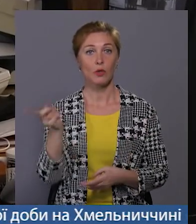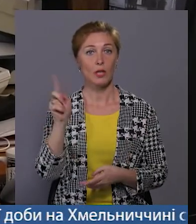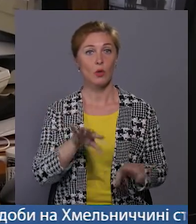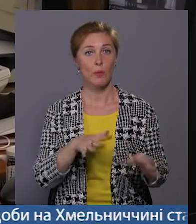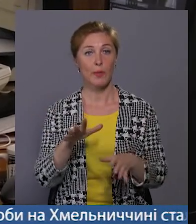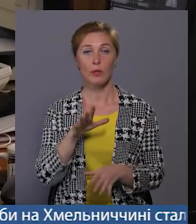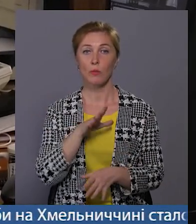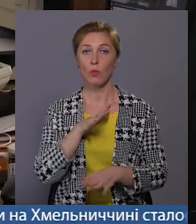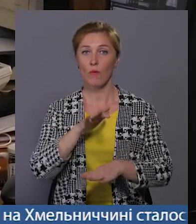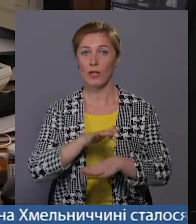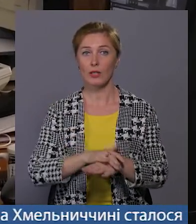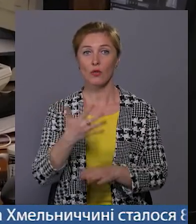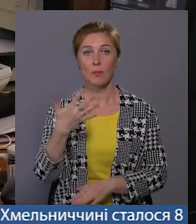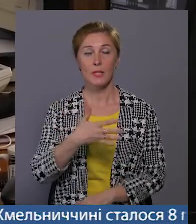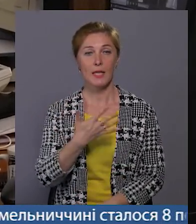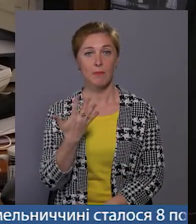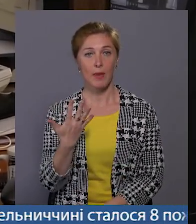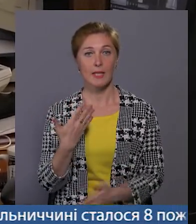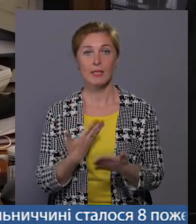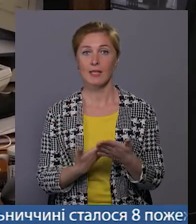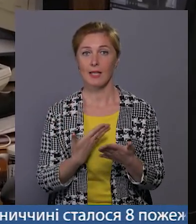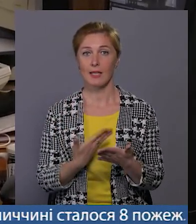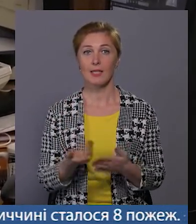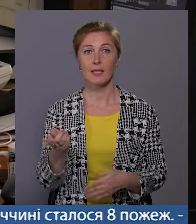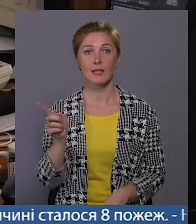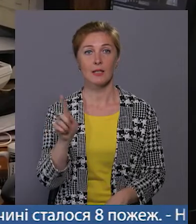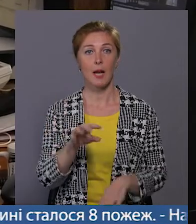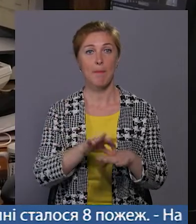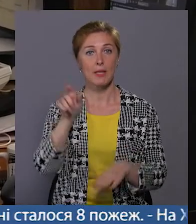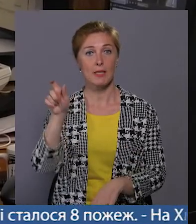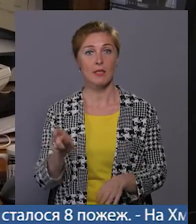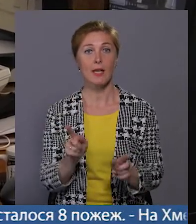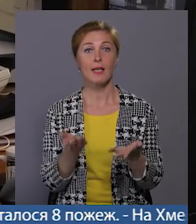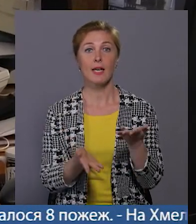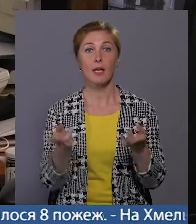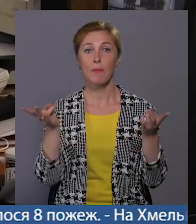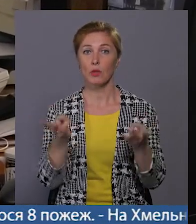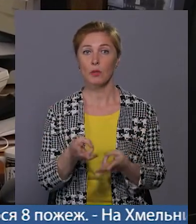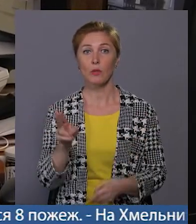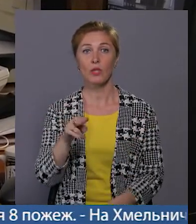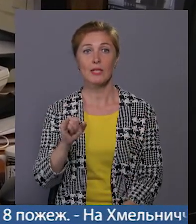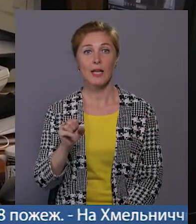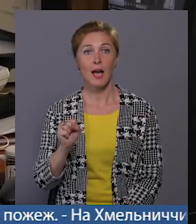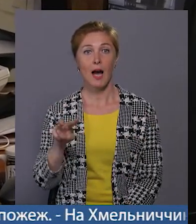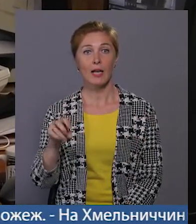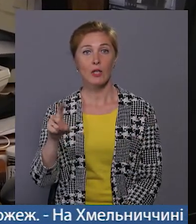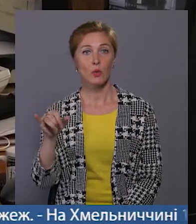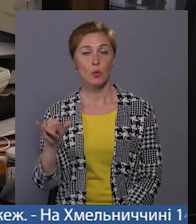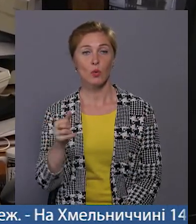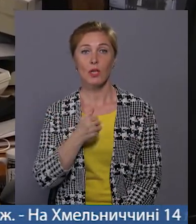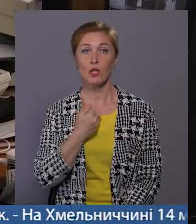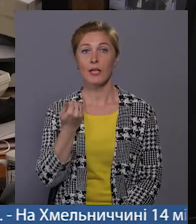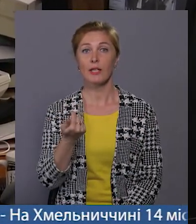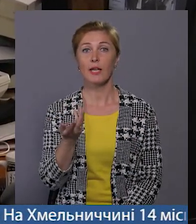було в нас фактично 55, здається, тих пацієнтів, які потребують діалізу. Ну, але, на жаль, їхня